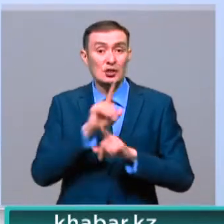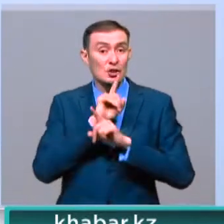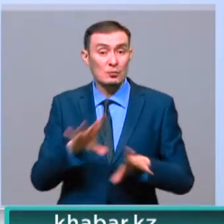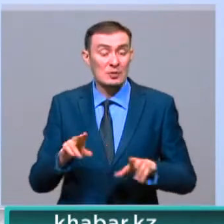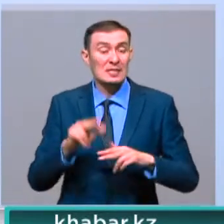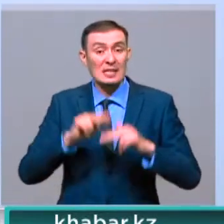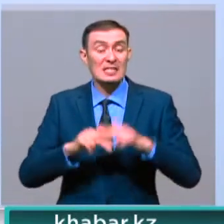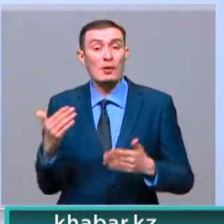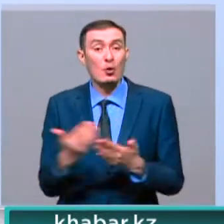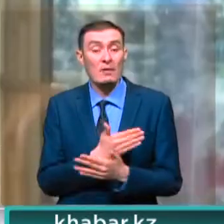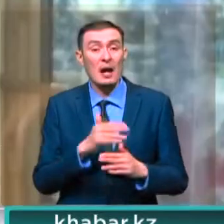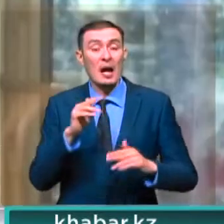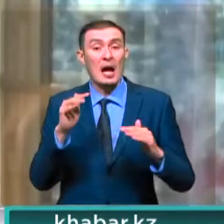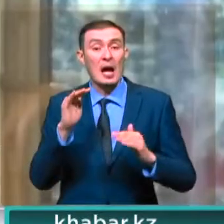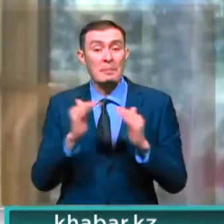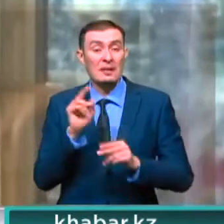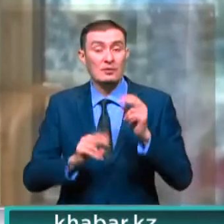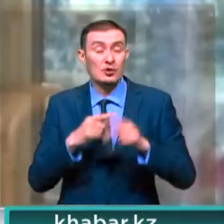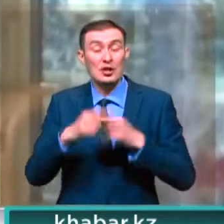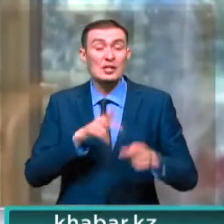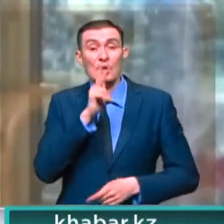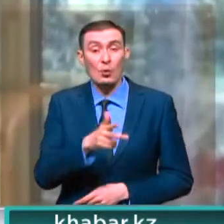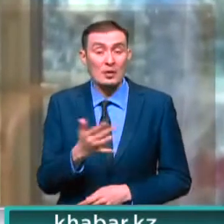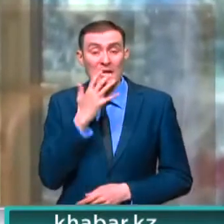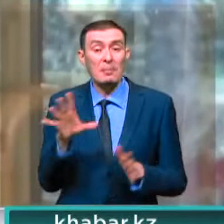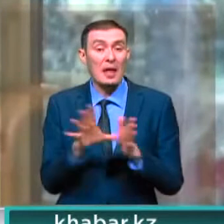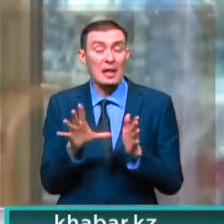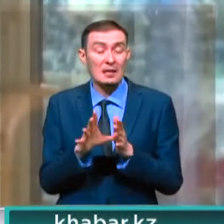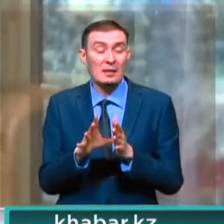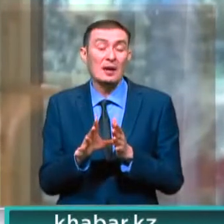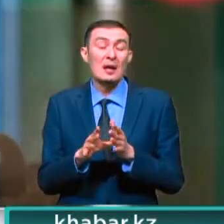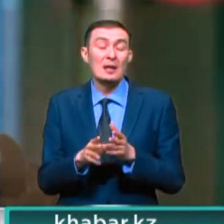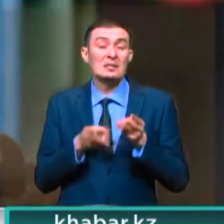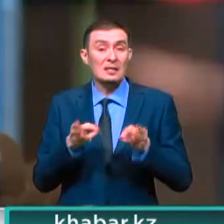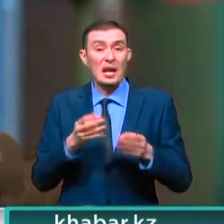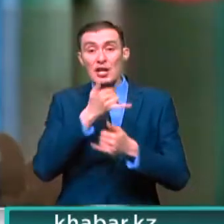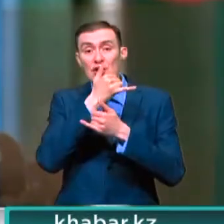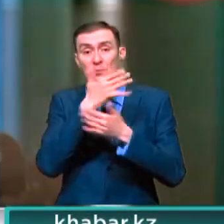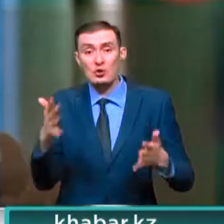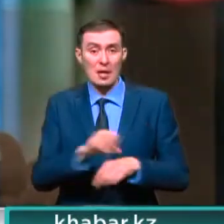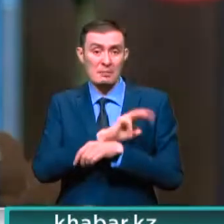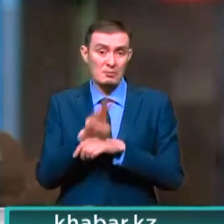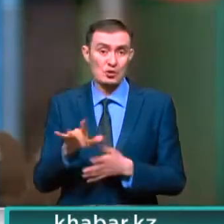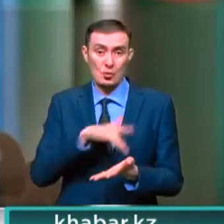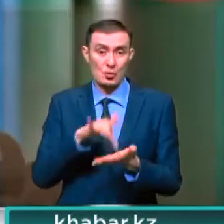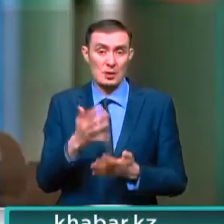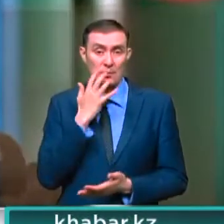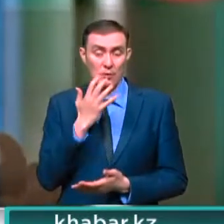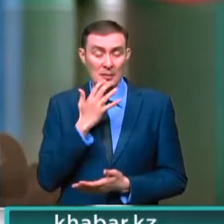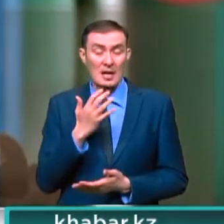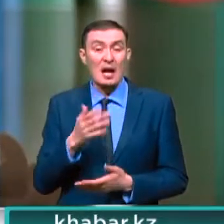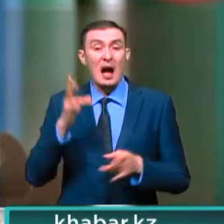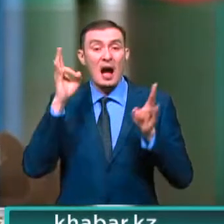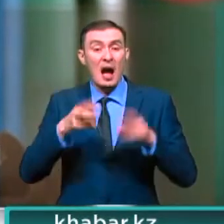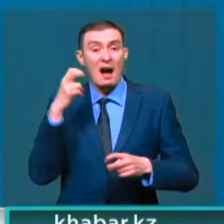и строительство новых объектов станции, то уже через 3 года теплоэлектроцентраль не сможет обеспечить город теплом. Напомню,